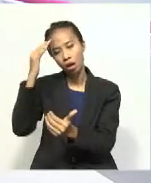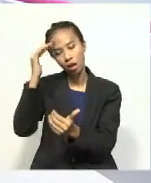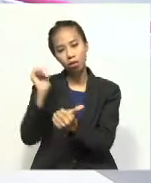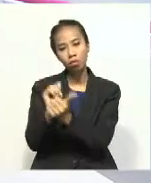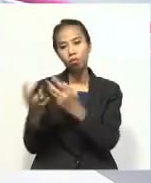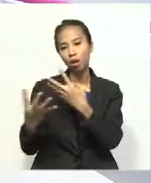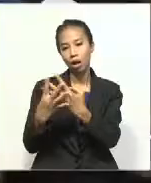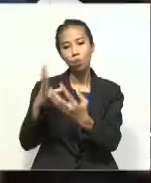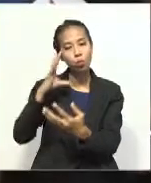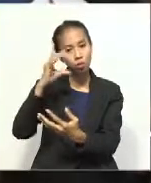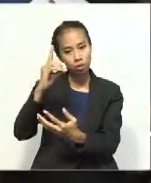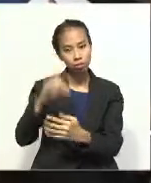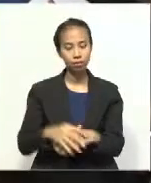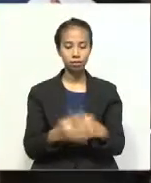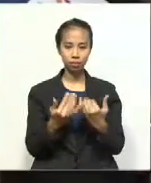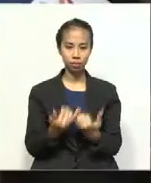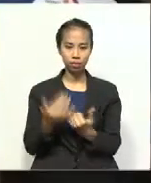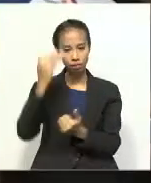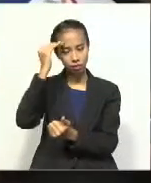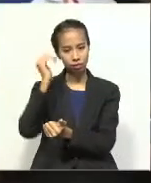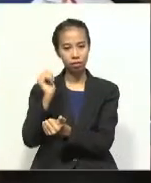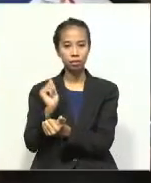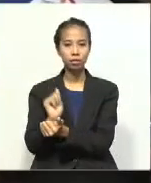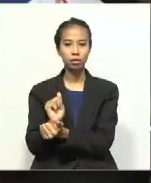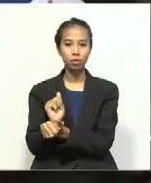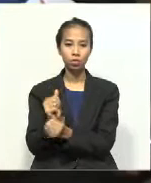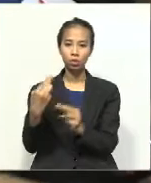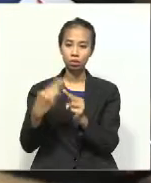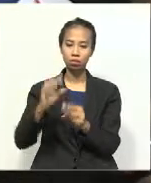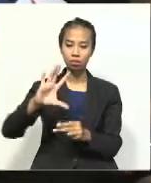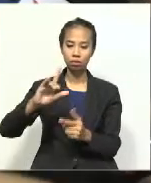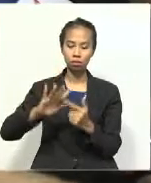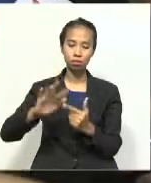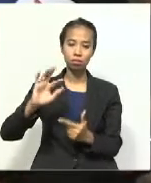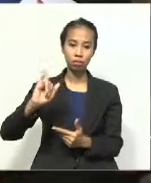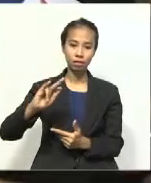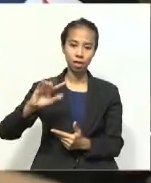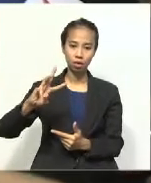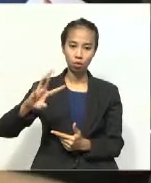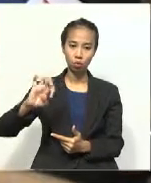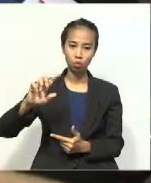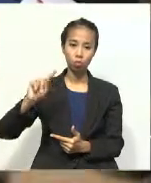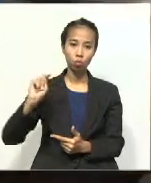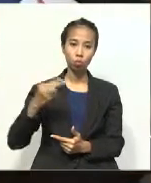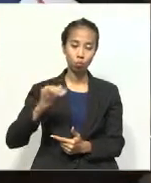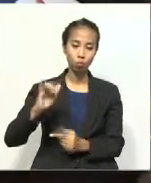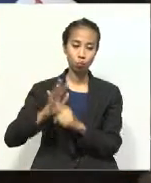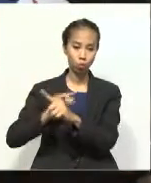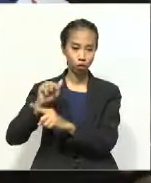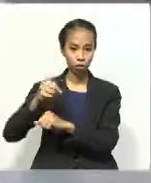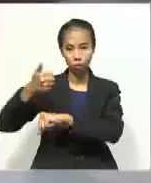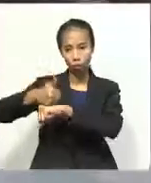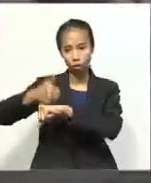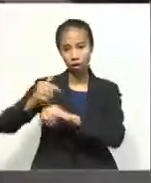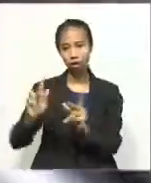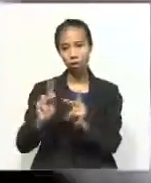ในวันพรุ่งนี้ครับทางด้านของพันตำรวจเอกชาญวิทย์พุ่มโพรองผู้บังคับการตำรวจนครบาล3นะครับเป็นหัวหน้